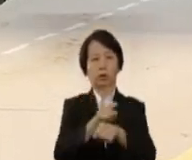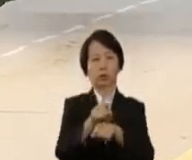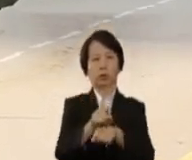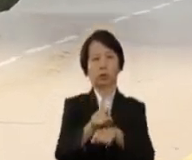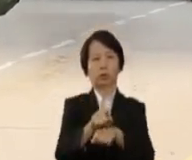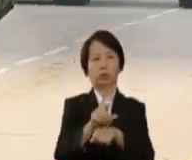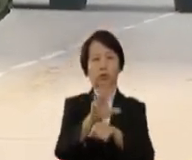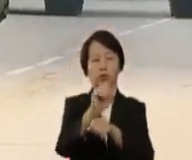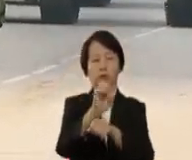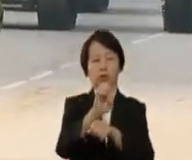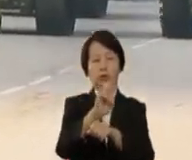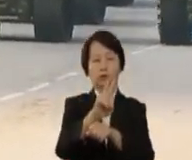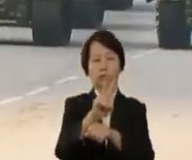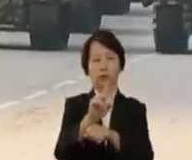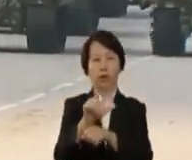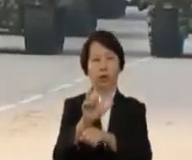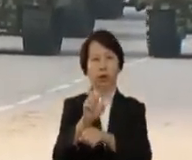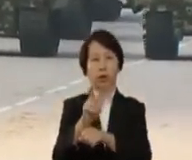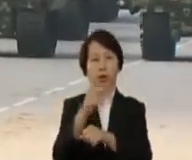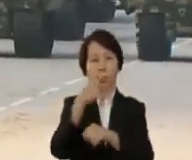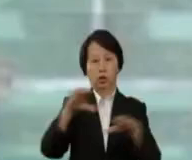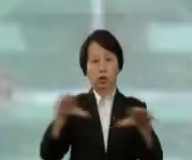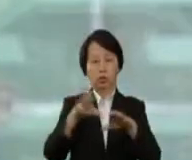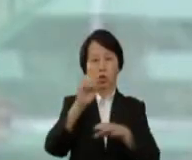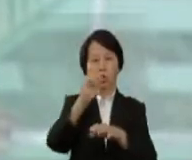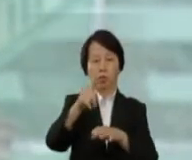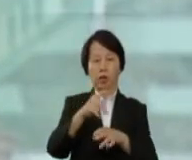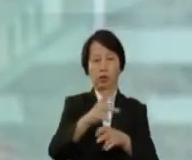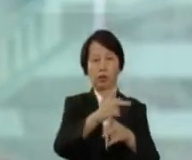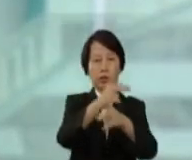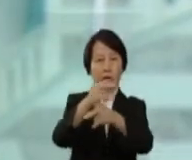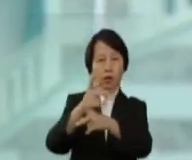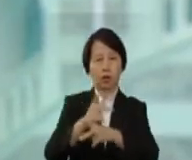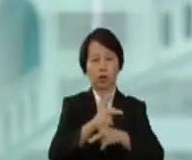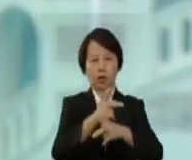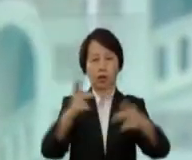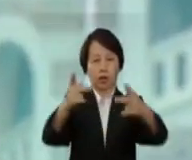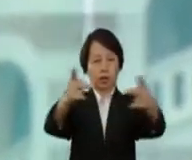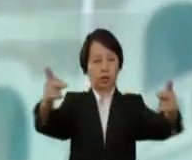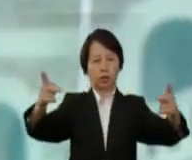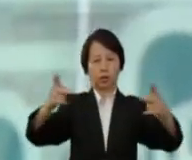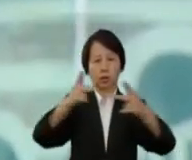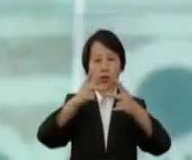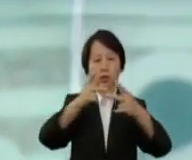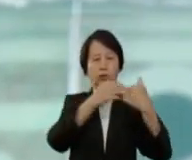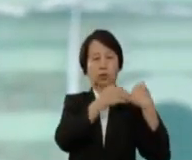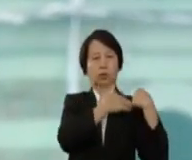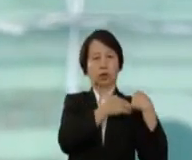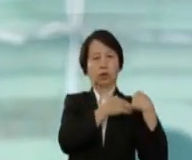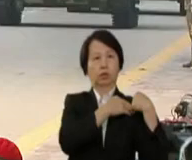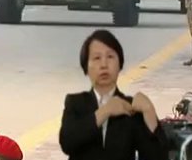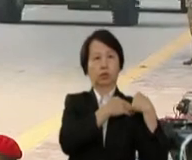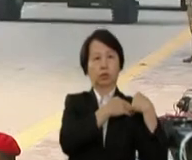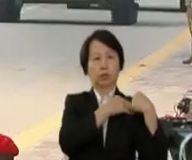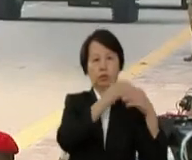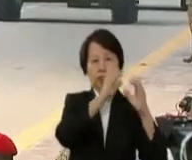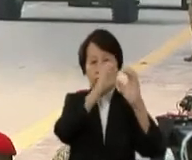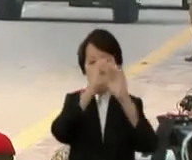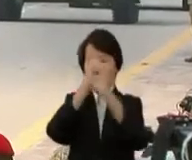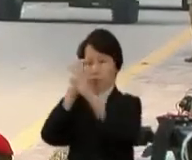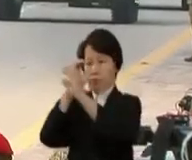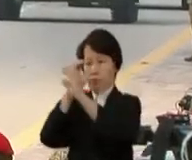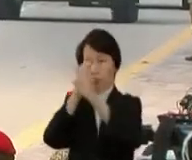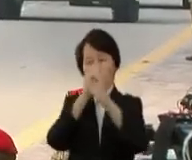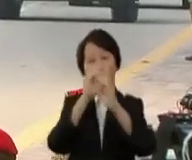Jupiter Surveillance akan melaksanakan operasi pengawasan di kawasan tanggungjawab.